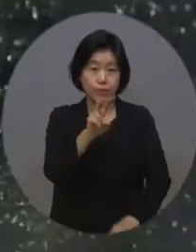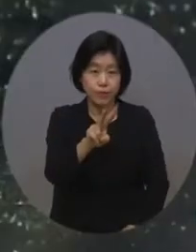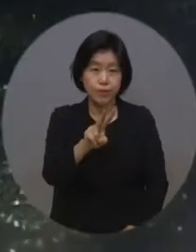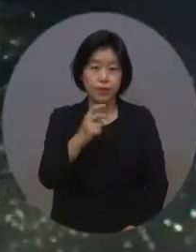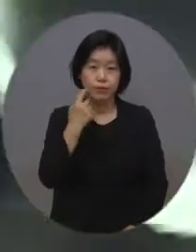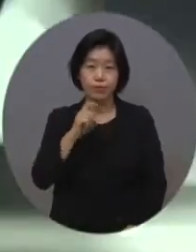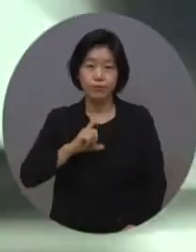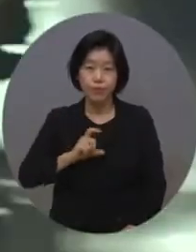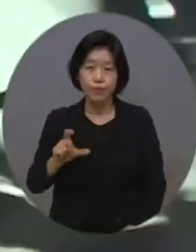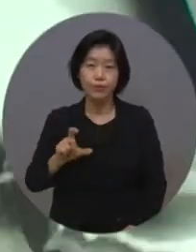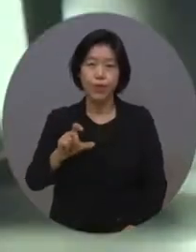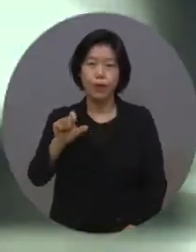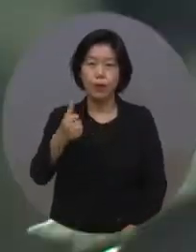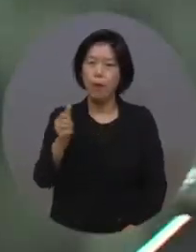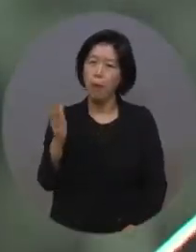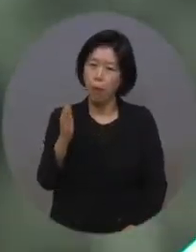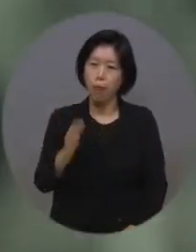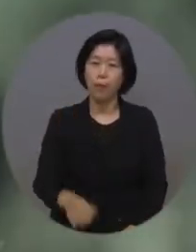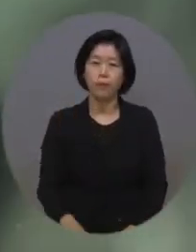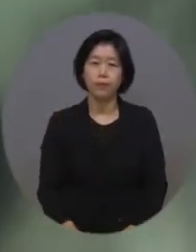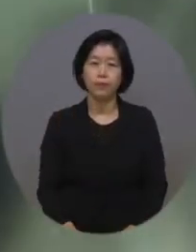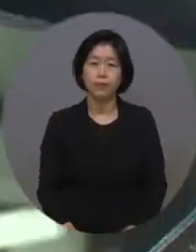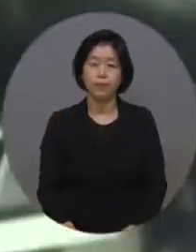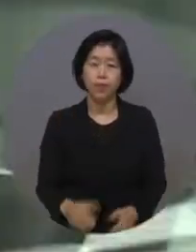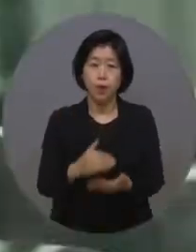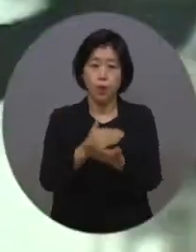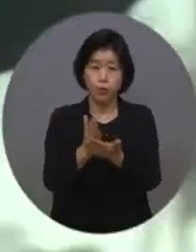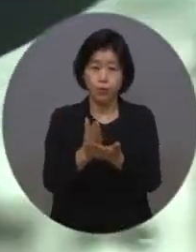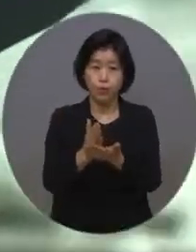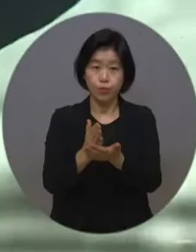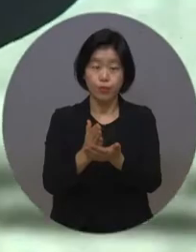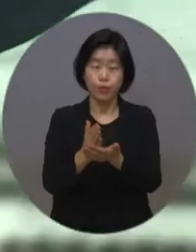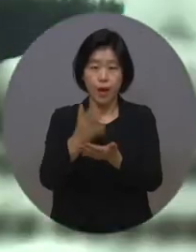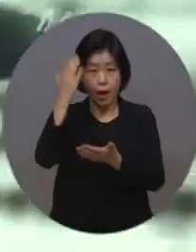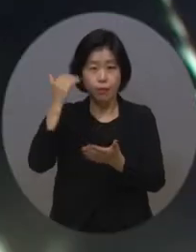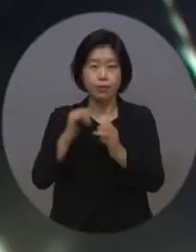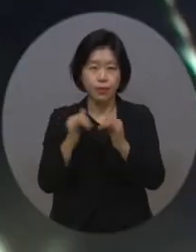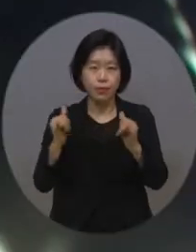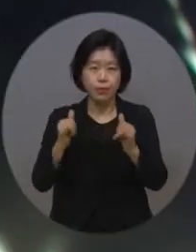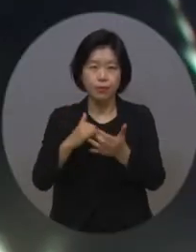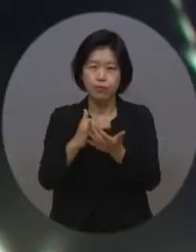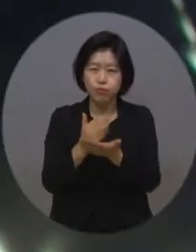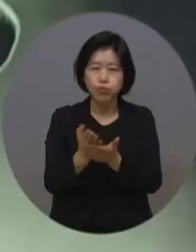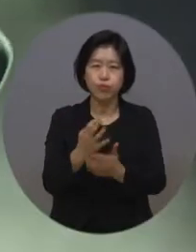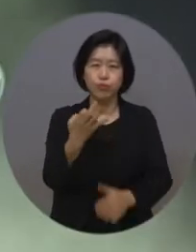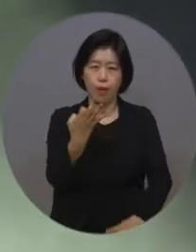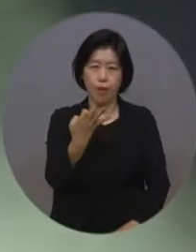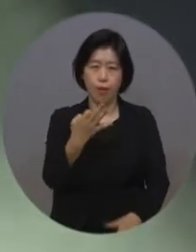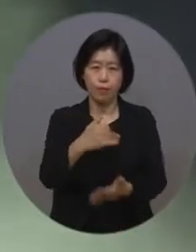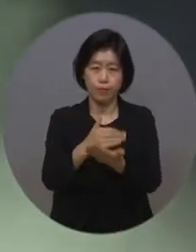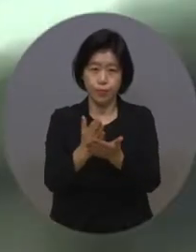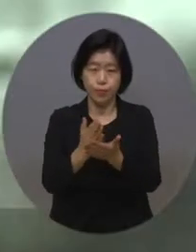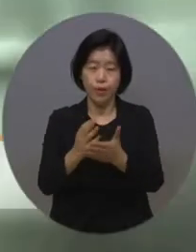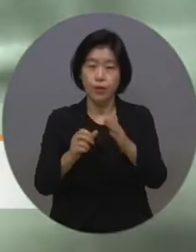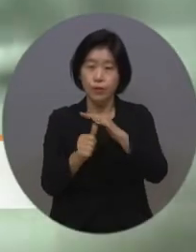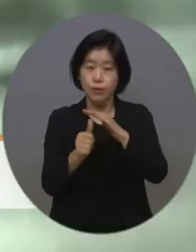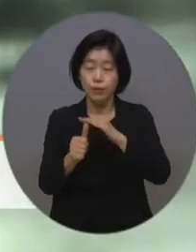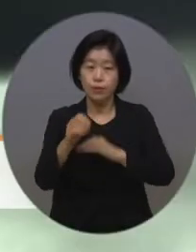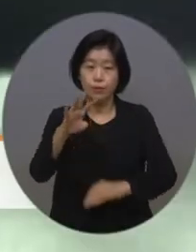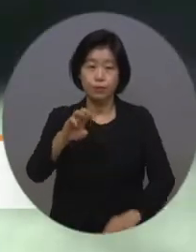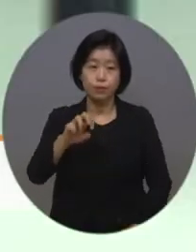금메달이 걸린 스포츠 무대입니다. 대한민국 선수단은 원정 최다 14개 종목에 선수 86명 등